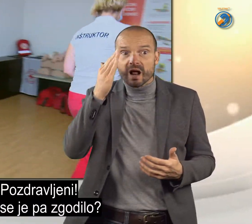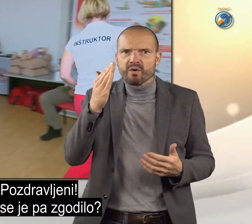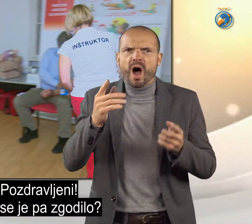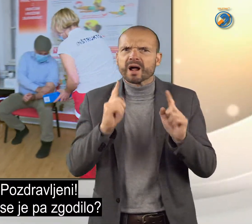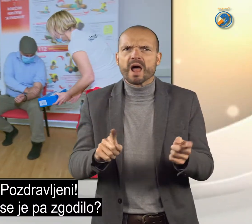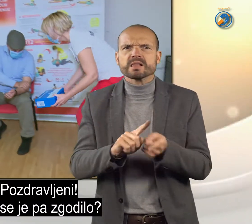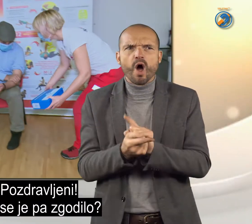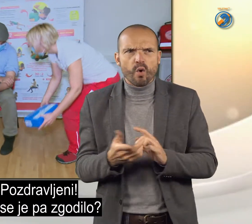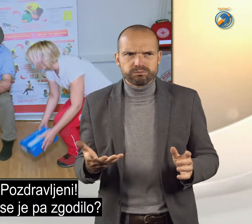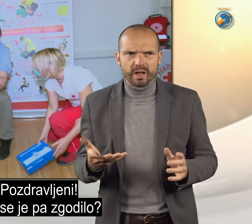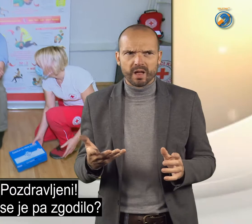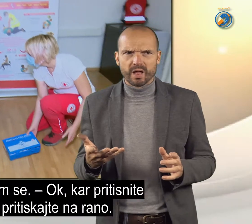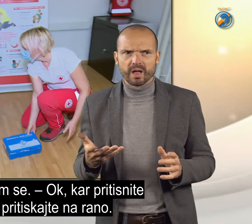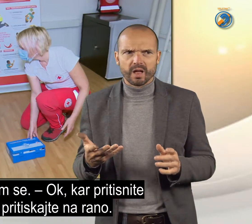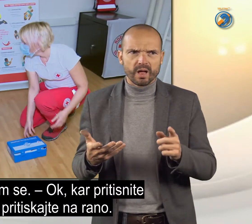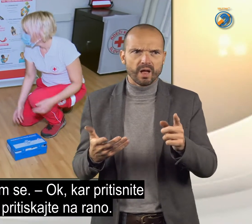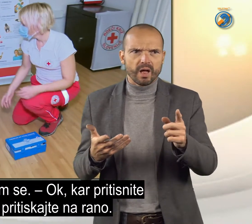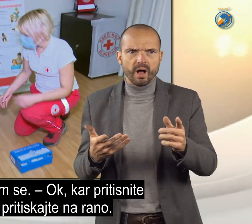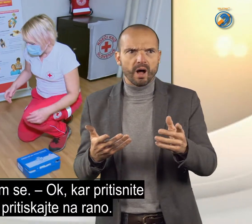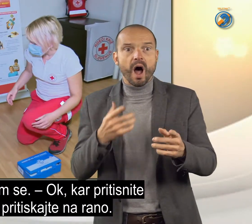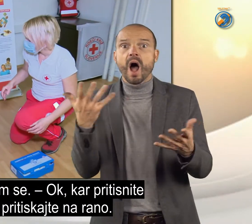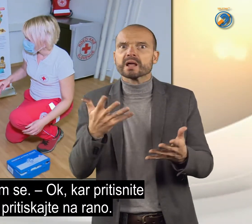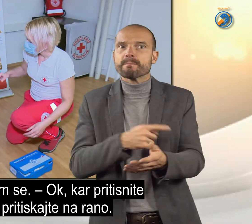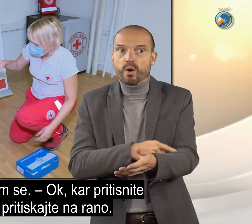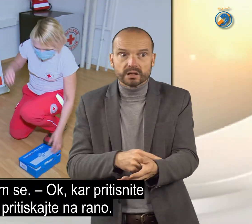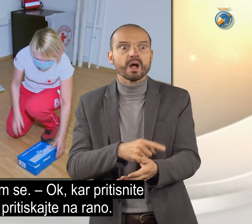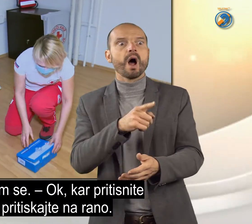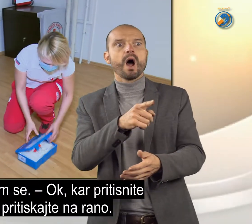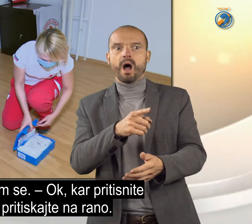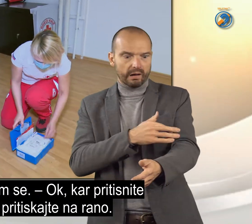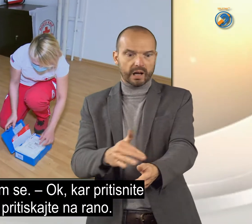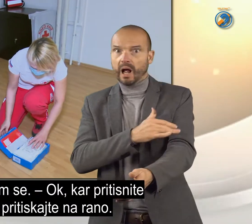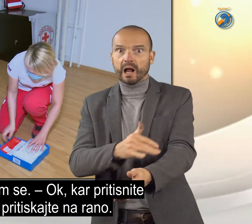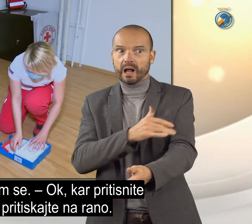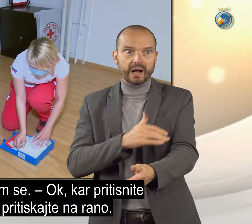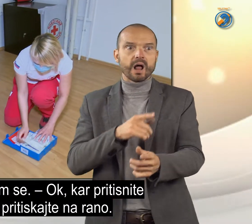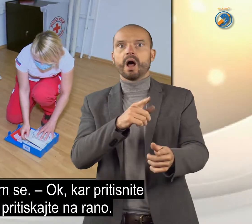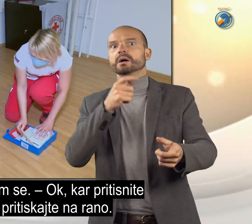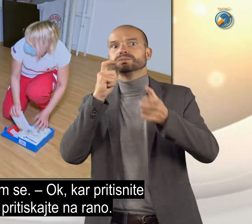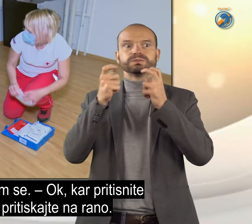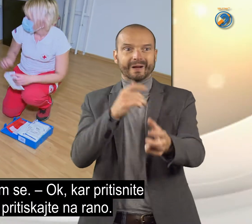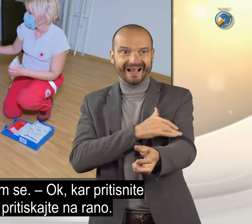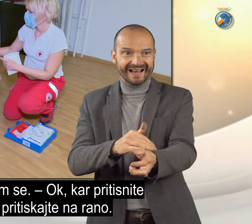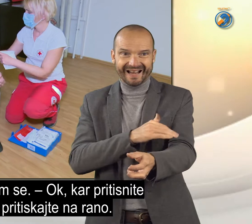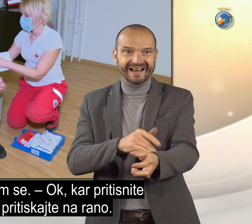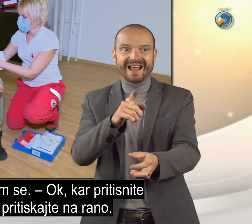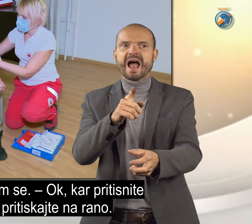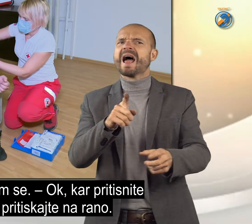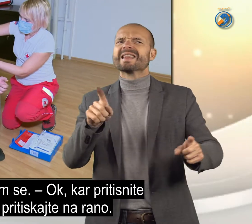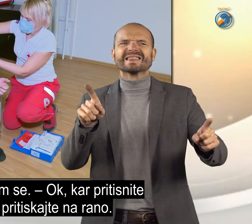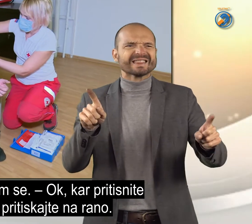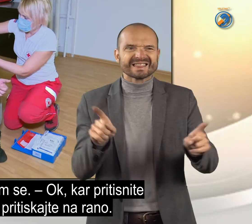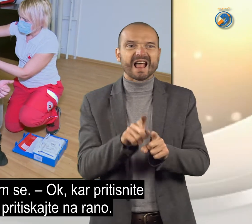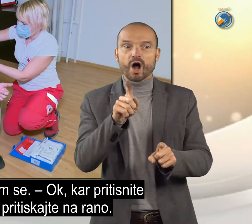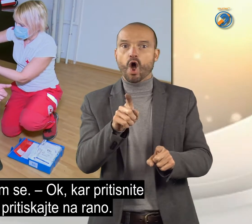Pozdravljeni, kaj pa se je zgodilo? Malo sem se porezal. Čim pa ste se porezali? Tiščite. Žal, da sem šel čez. Tole bomo mi pa